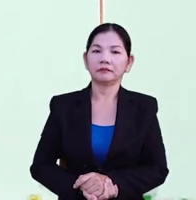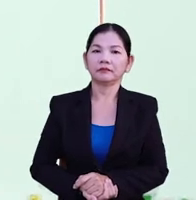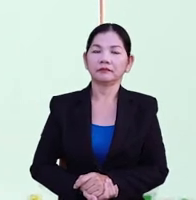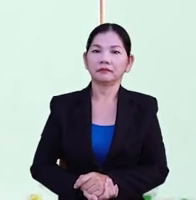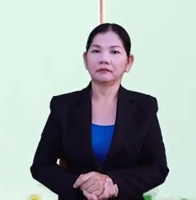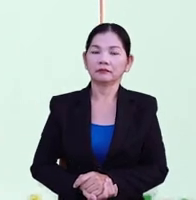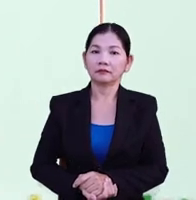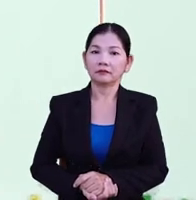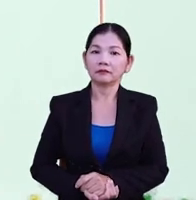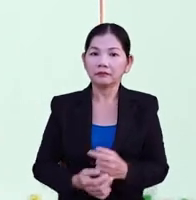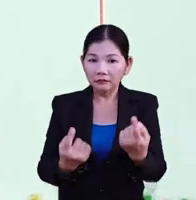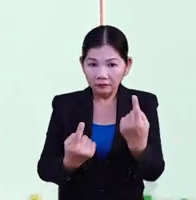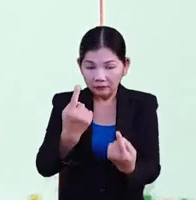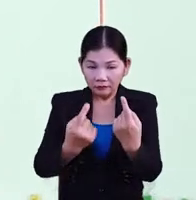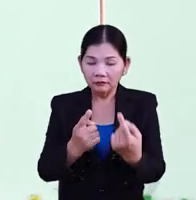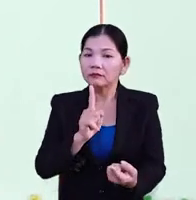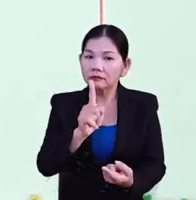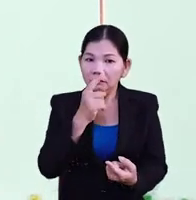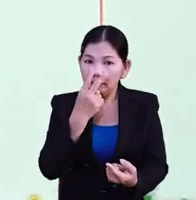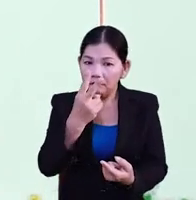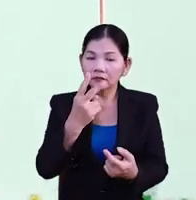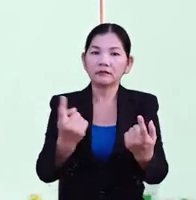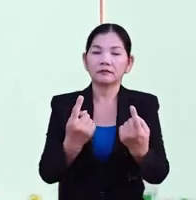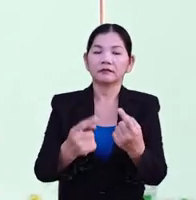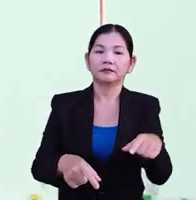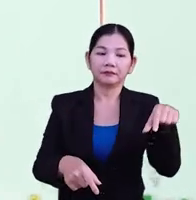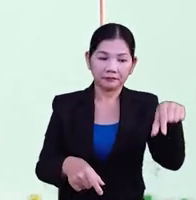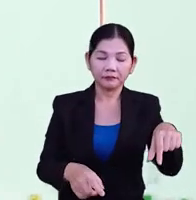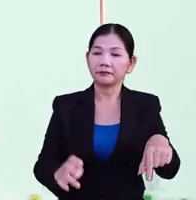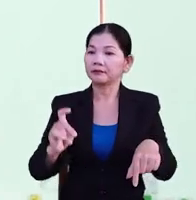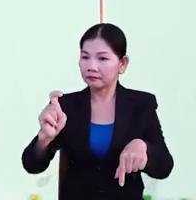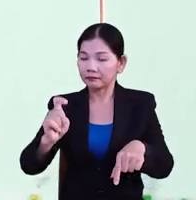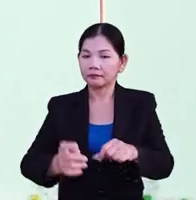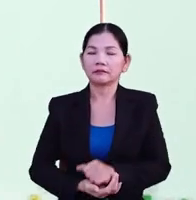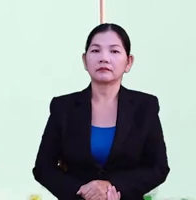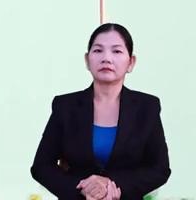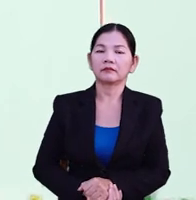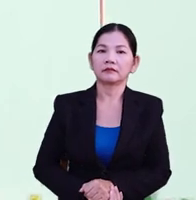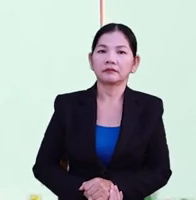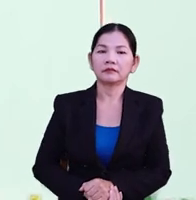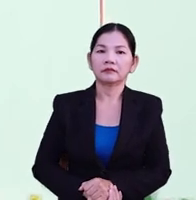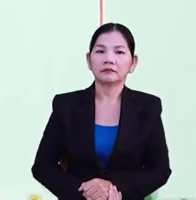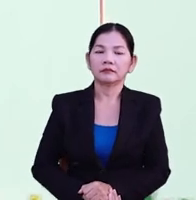ចារូបមួយណាកឬខ